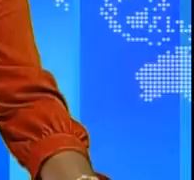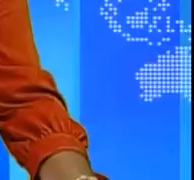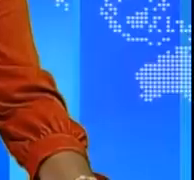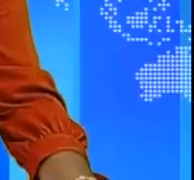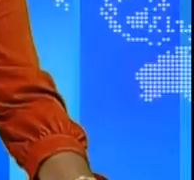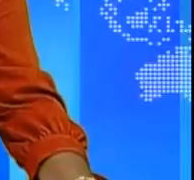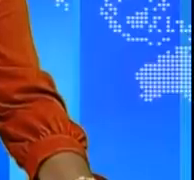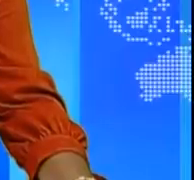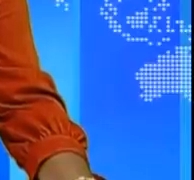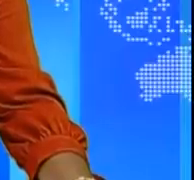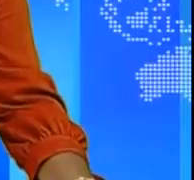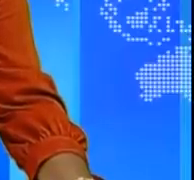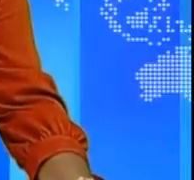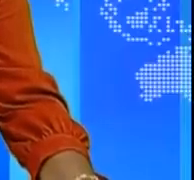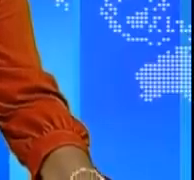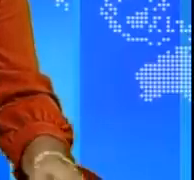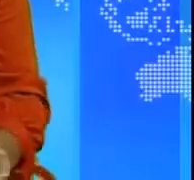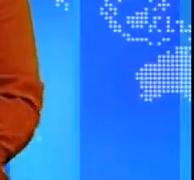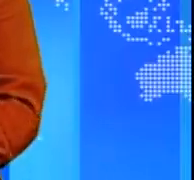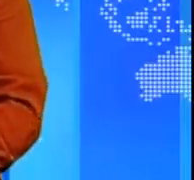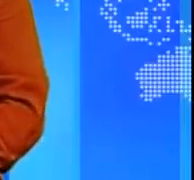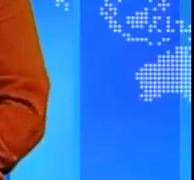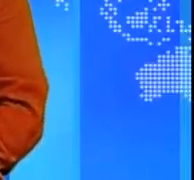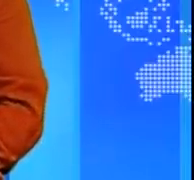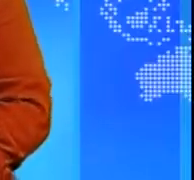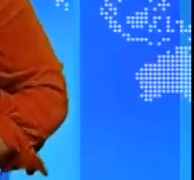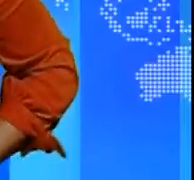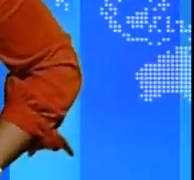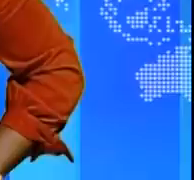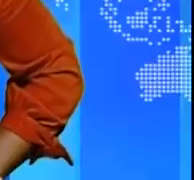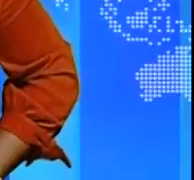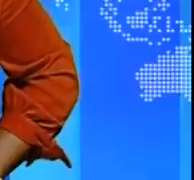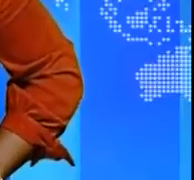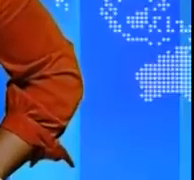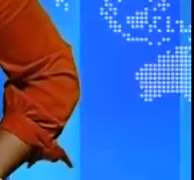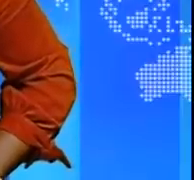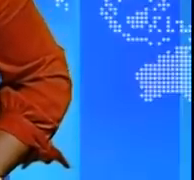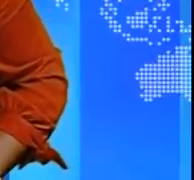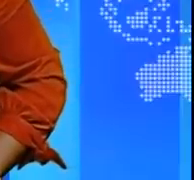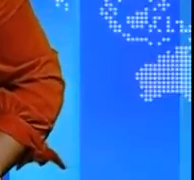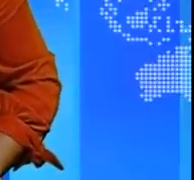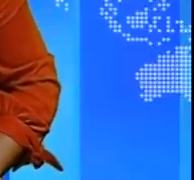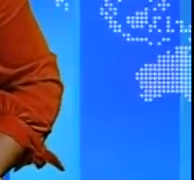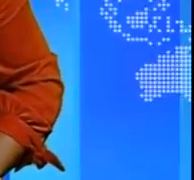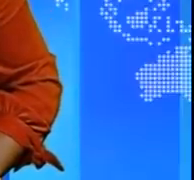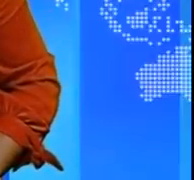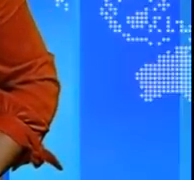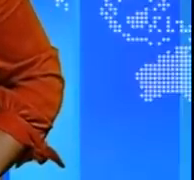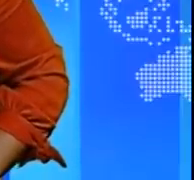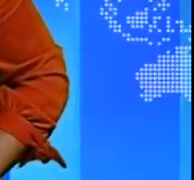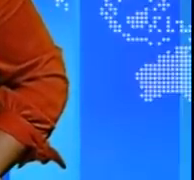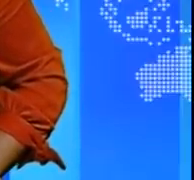mouvements de retour des populations chez eux et à Goma se poursuivent. Certains ont plus de chance et retrouvent leur